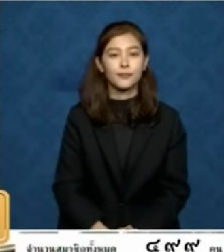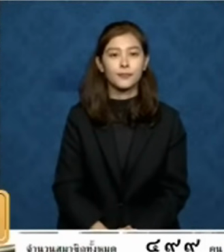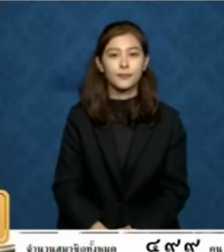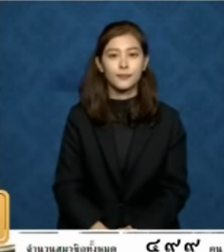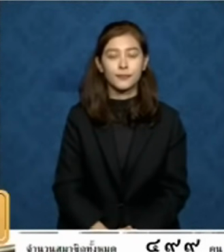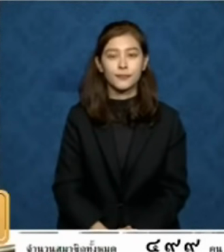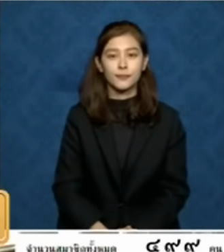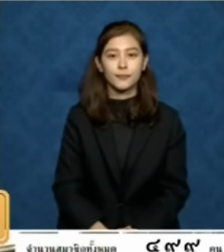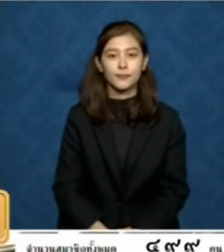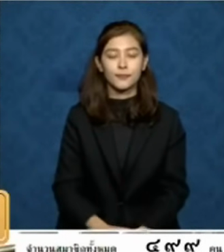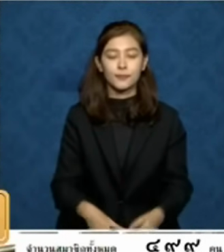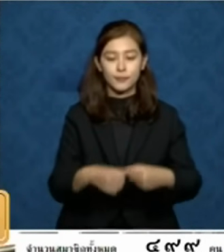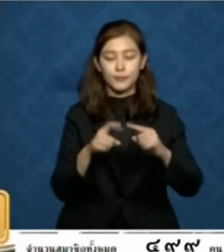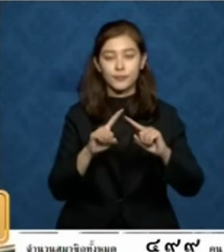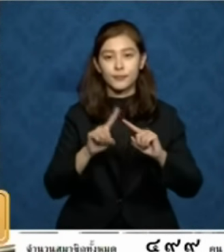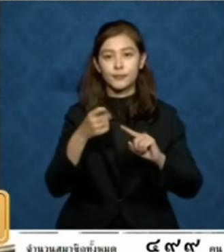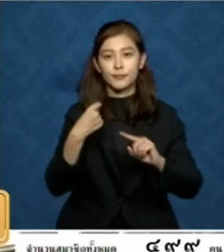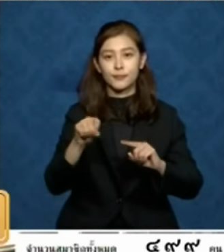ข้อ10